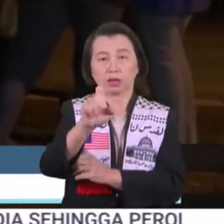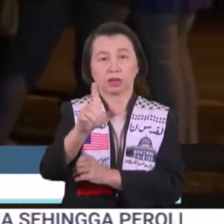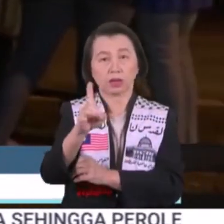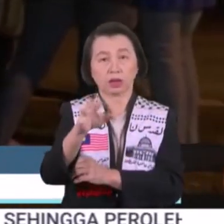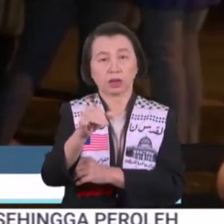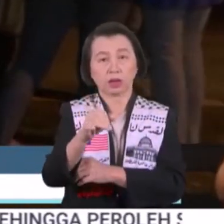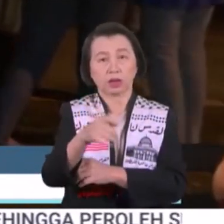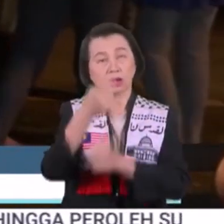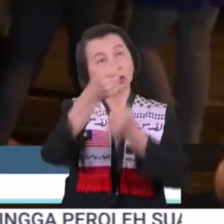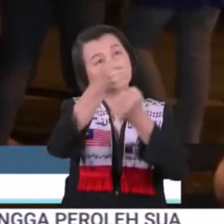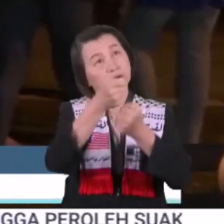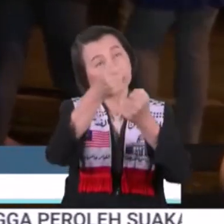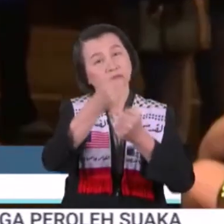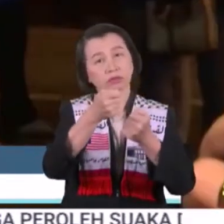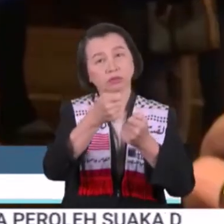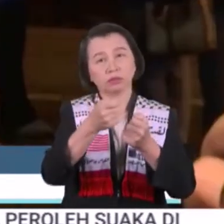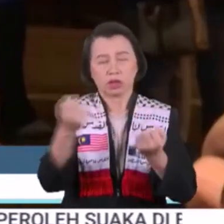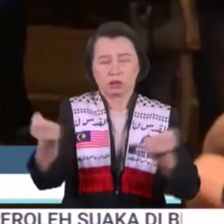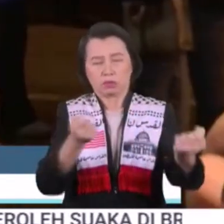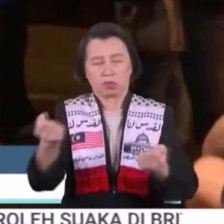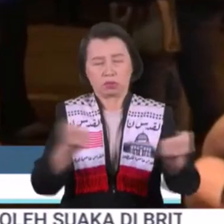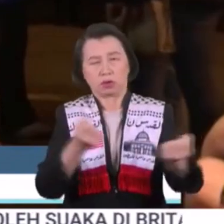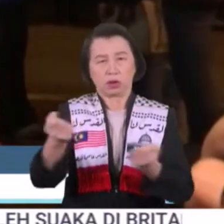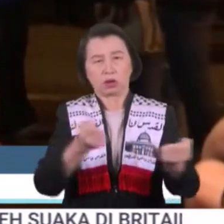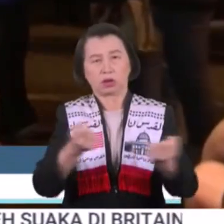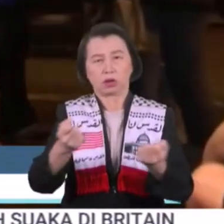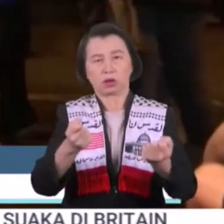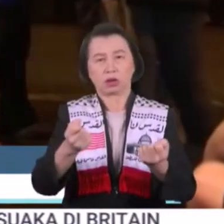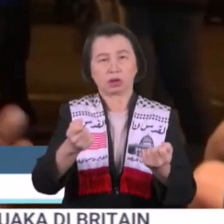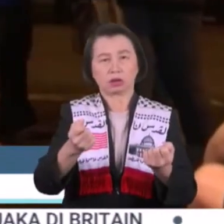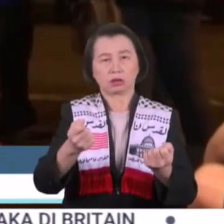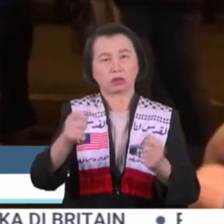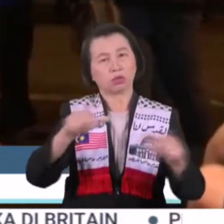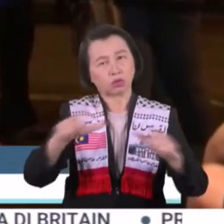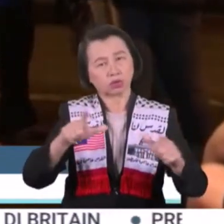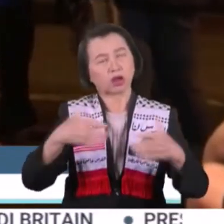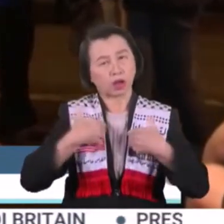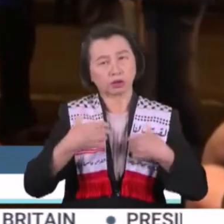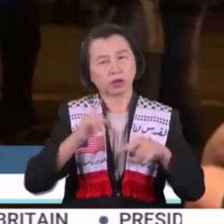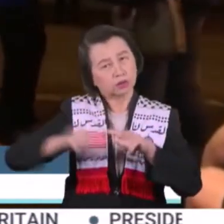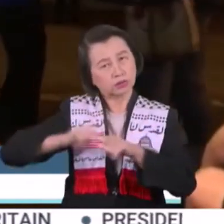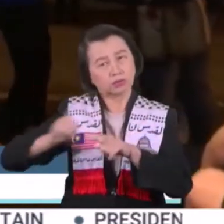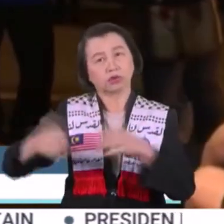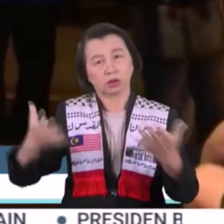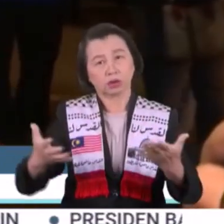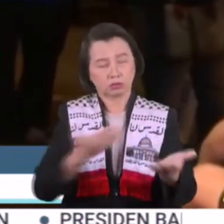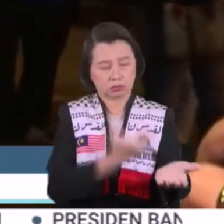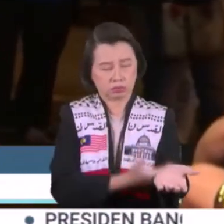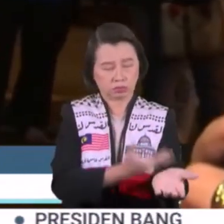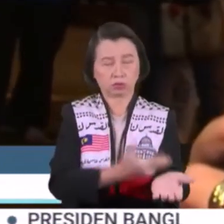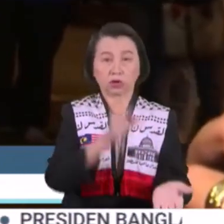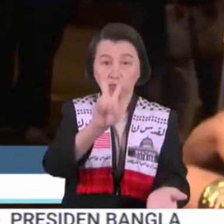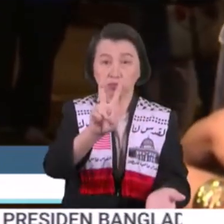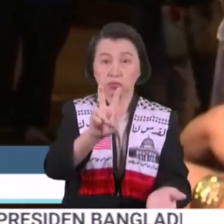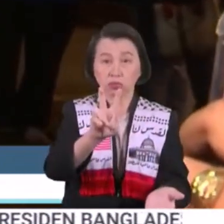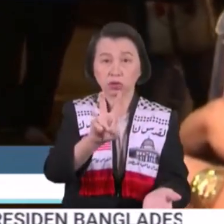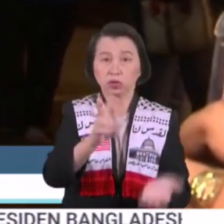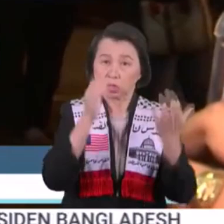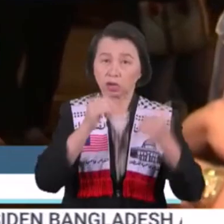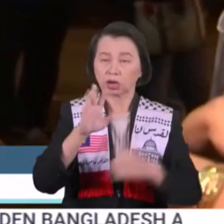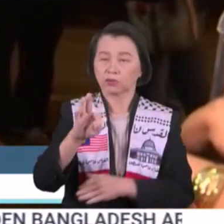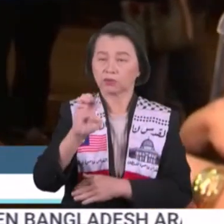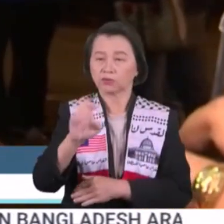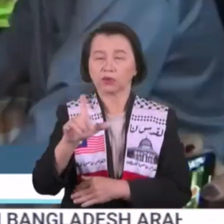sawit, bawa lori. Mana-mana rencangnya. Jadi besar harapan generasi kedua supaya Felda